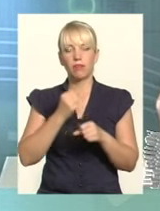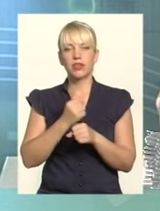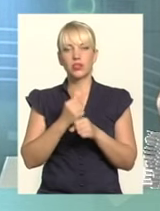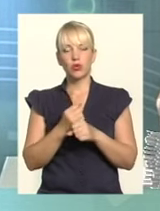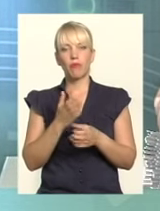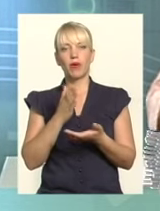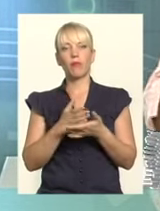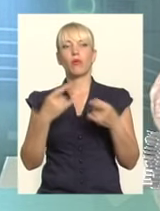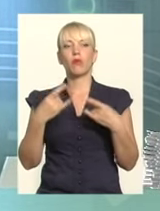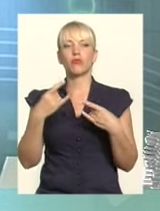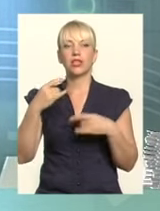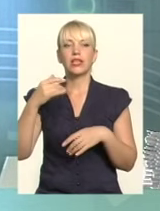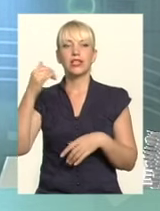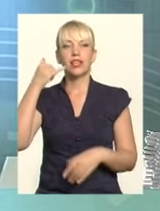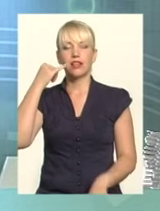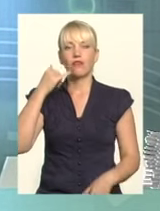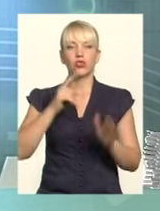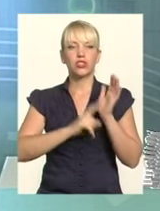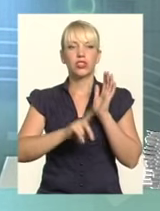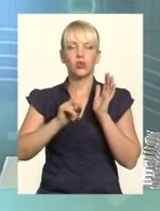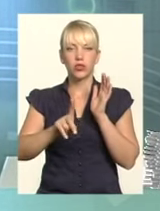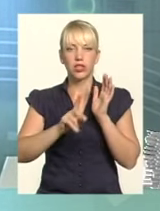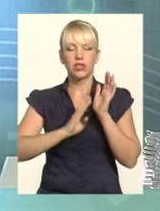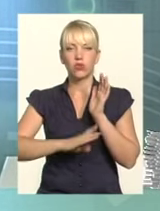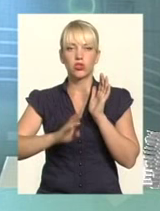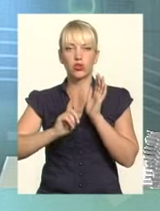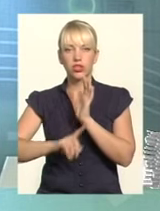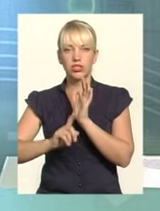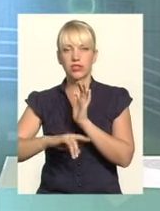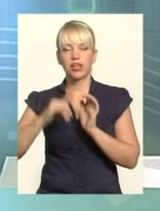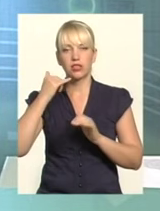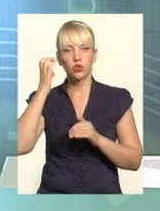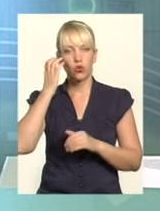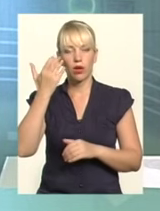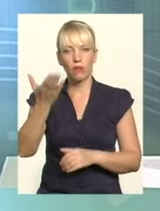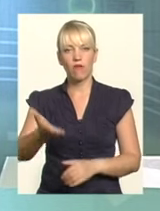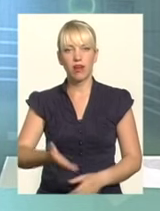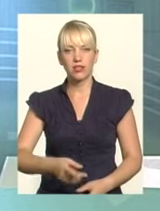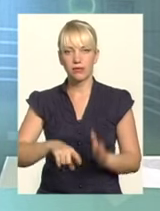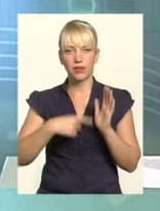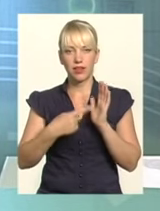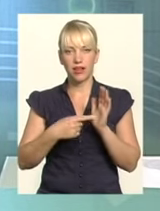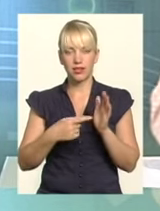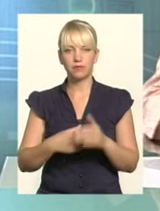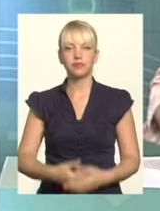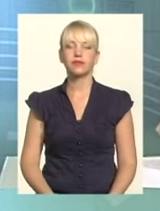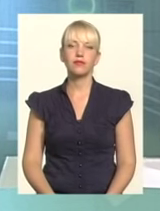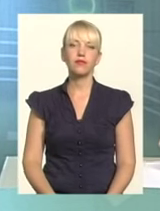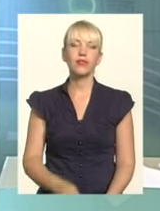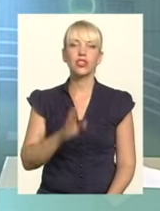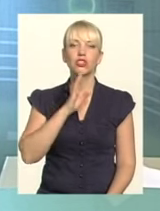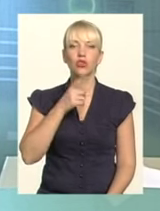телефон 61 90 60, слухаємо вас, ставте своє запитання. Добрий вечір. Добрий